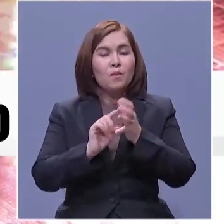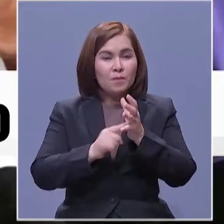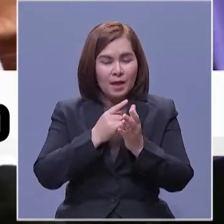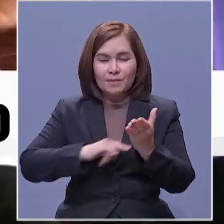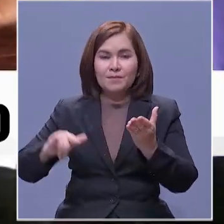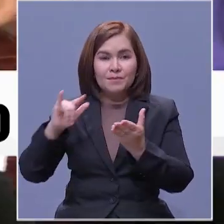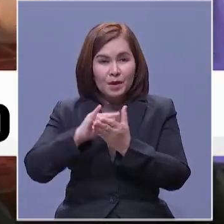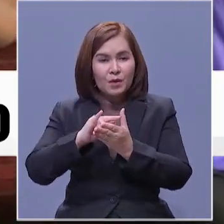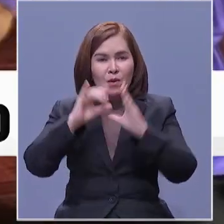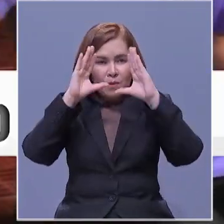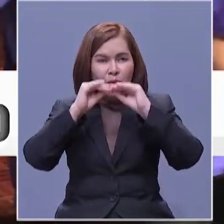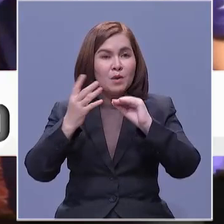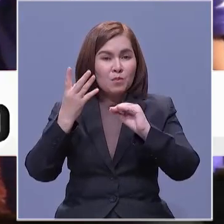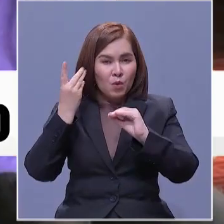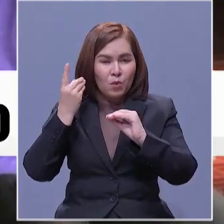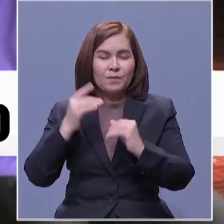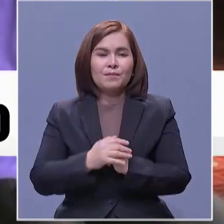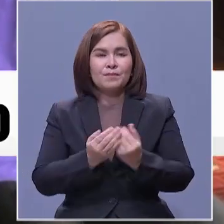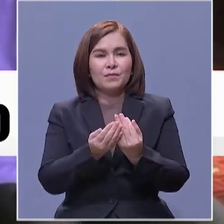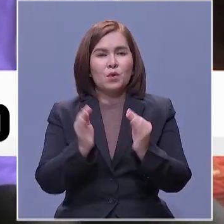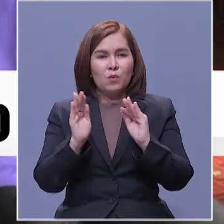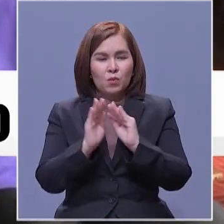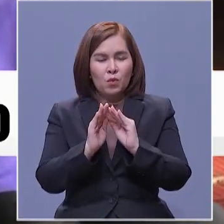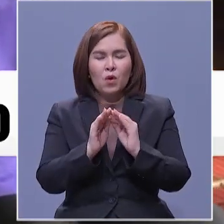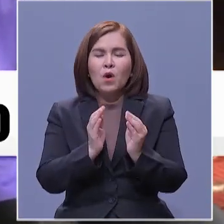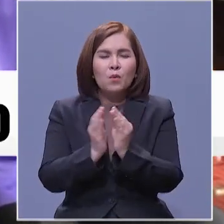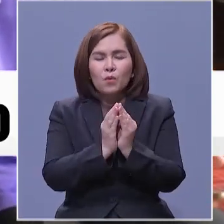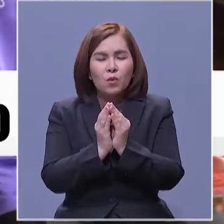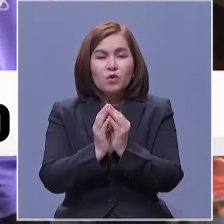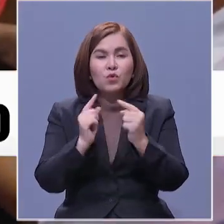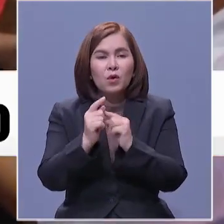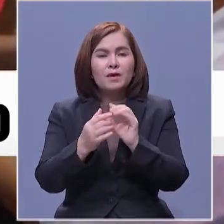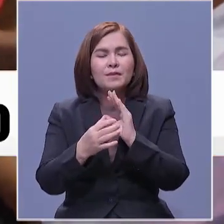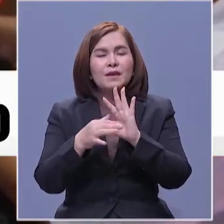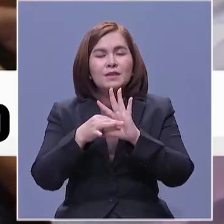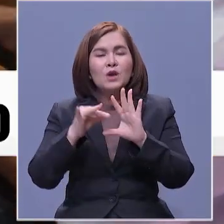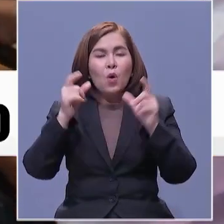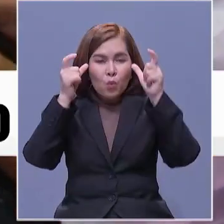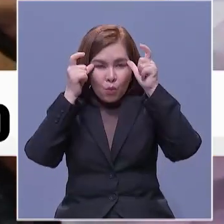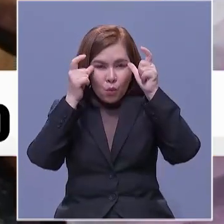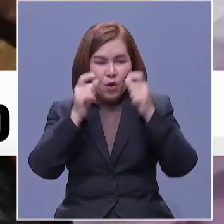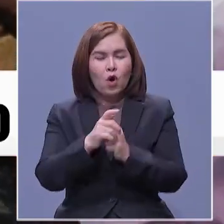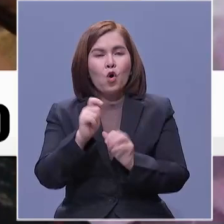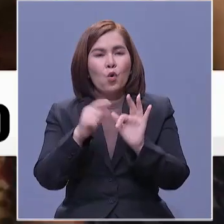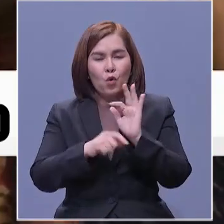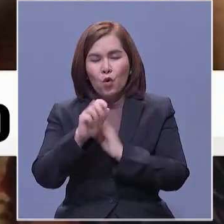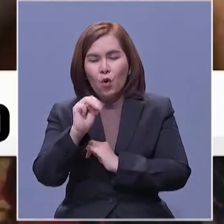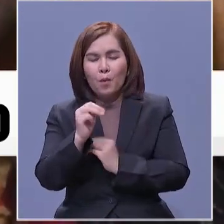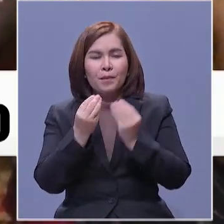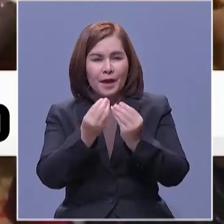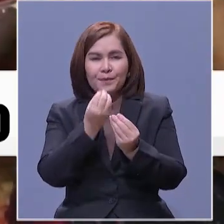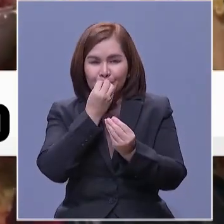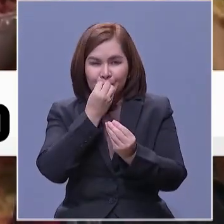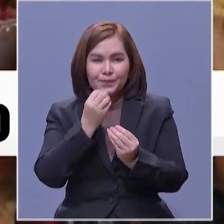มาถึงบ้านช่วงกลางดึกเมื่อคืนนี้ครอบครัวก็ทำแกงอ่อมเนื้อวัวซึ่งเป็นเมนูโปรดของคุณโบ้เอาไว้รอต้อนรับด้วยเนี่ย